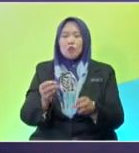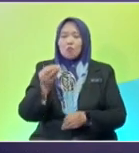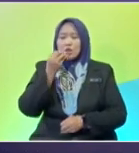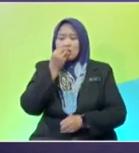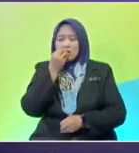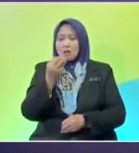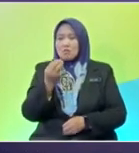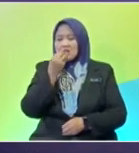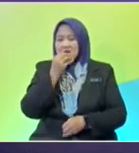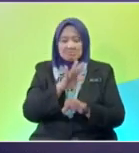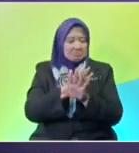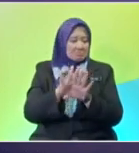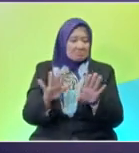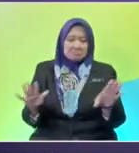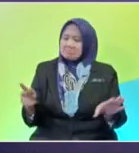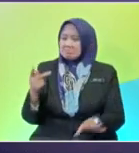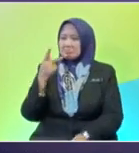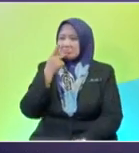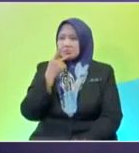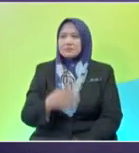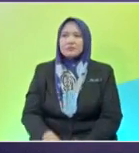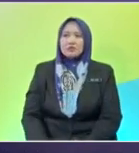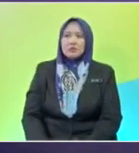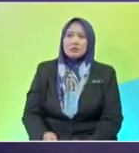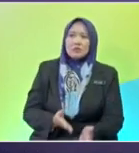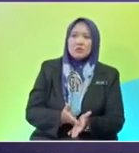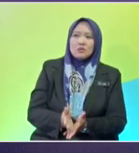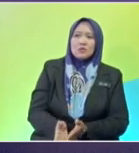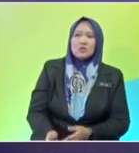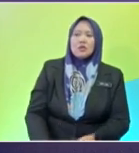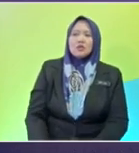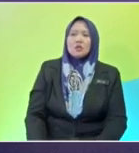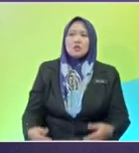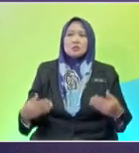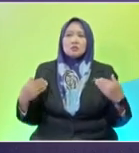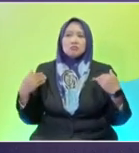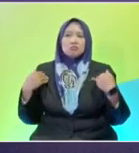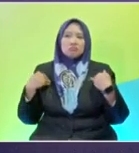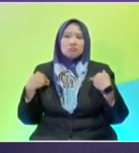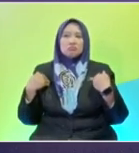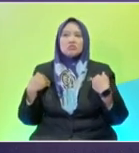Oke seterusnya mengalami masalah obesitas